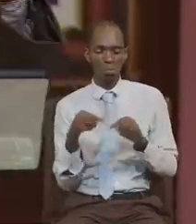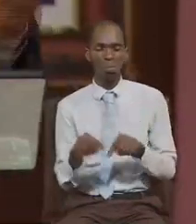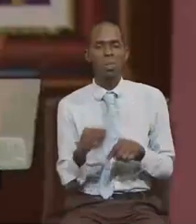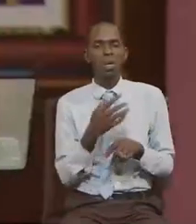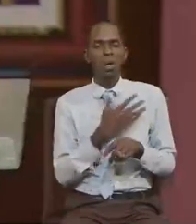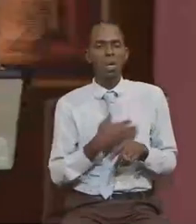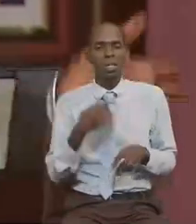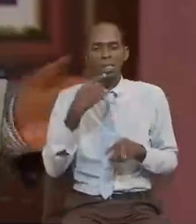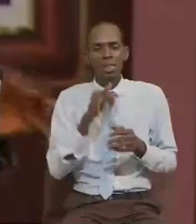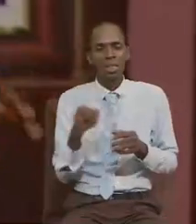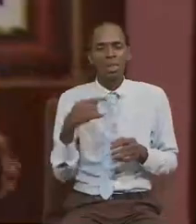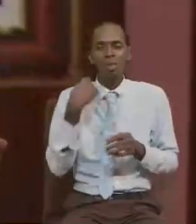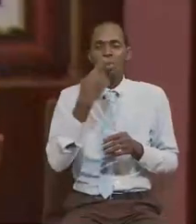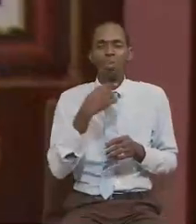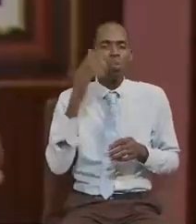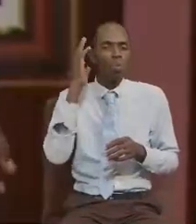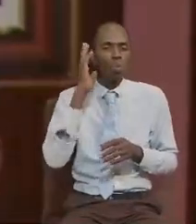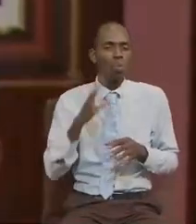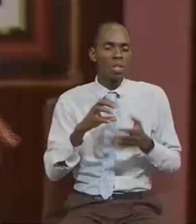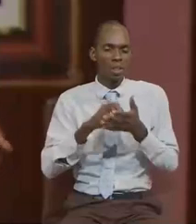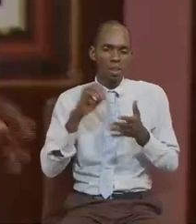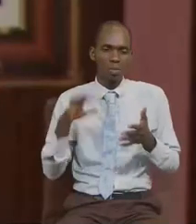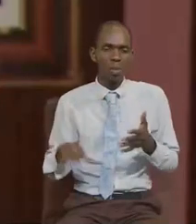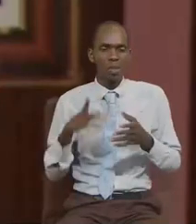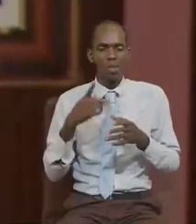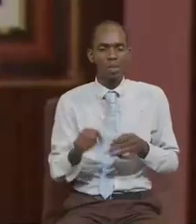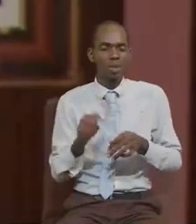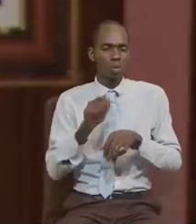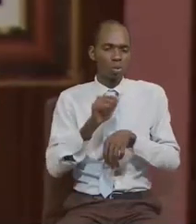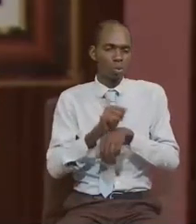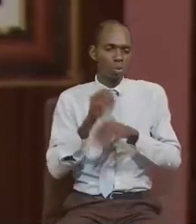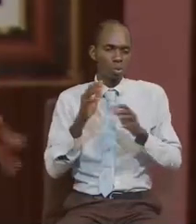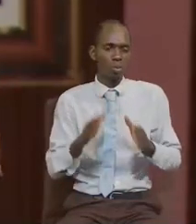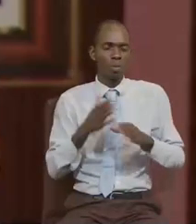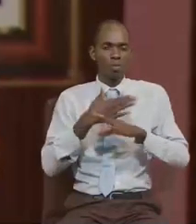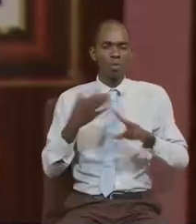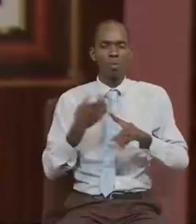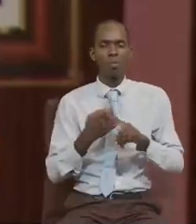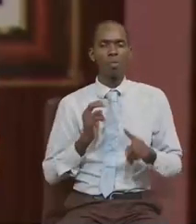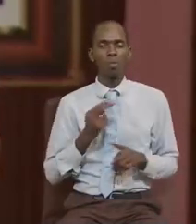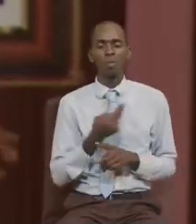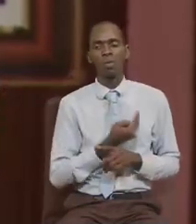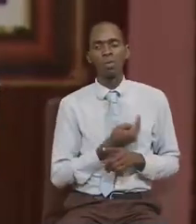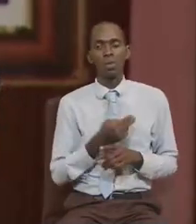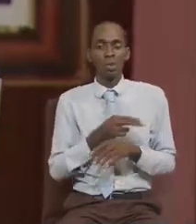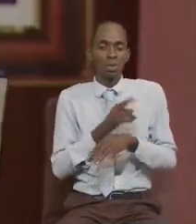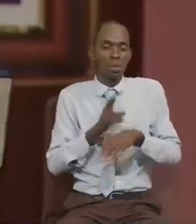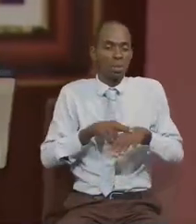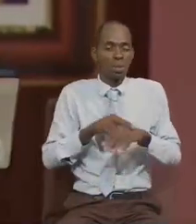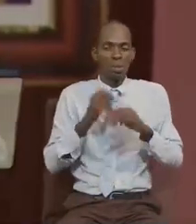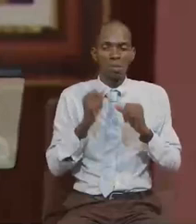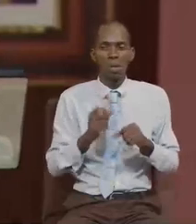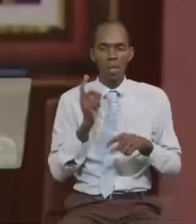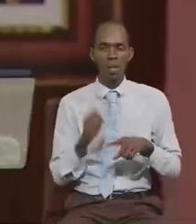la pierre pour nous ?» La puissance naturelle ne pouvait pas le faire. Mais